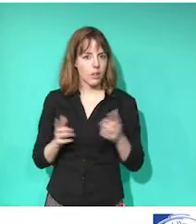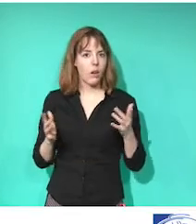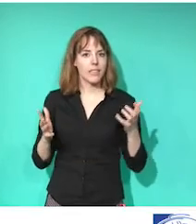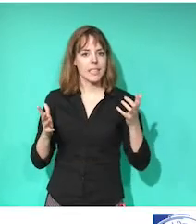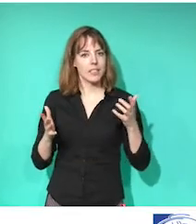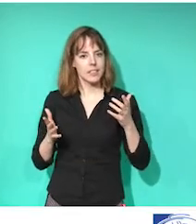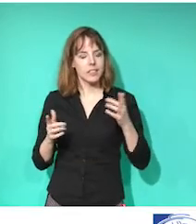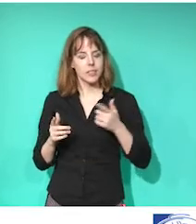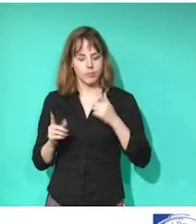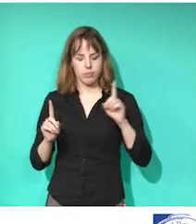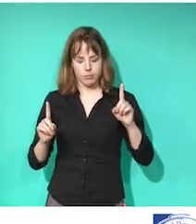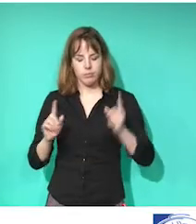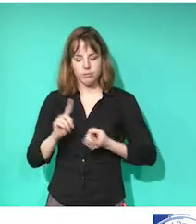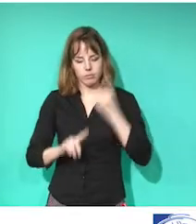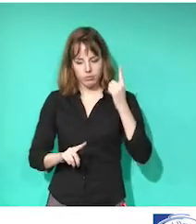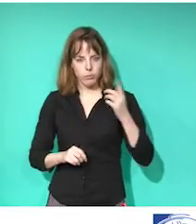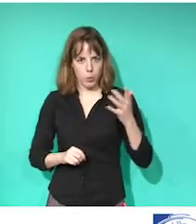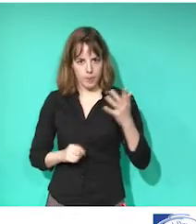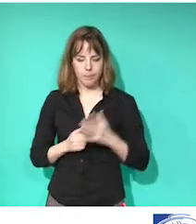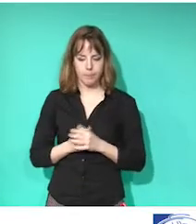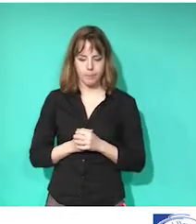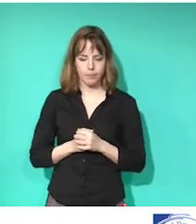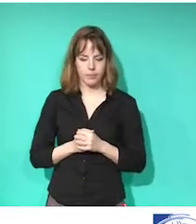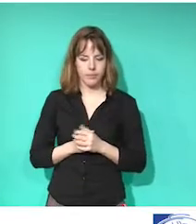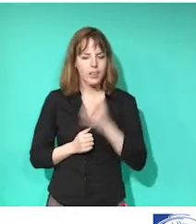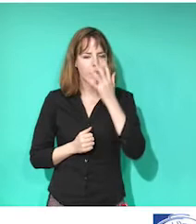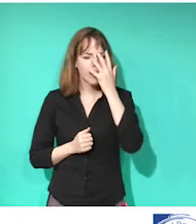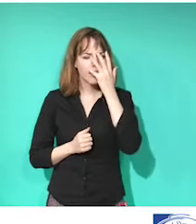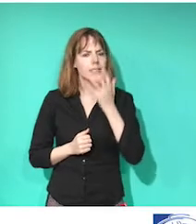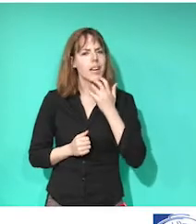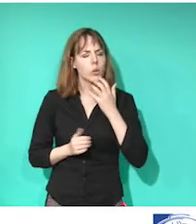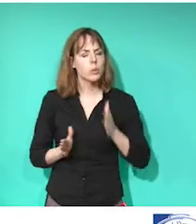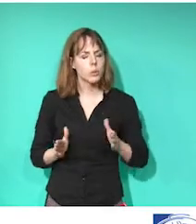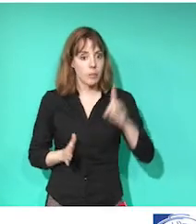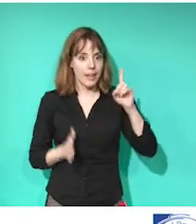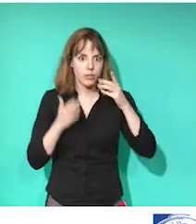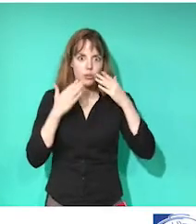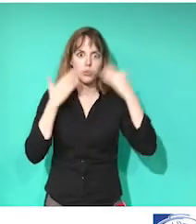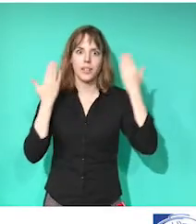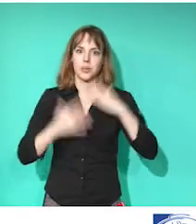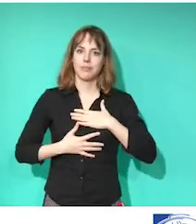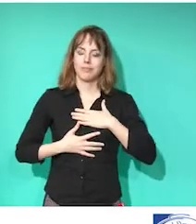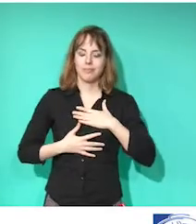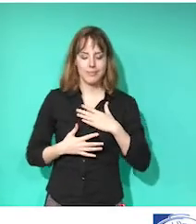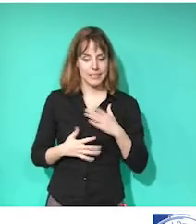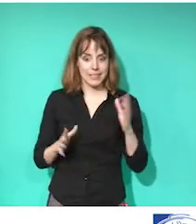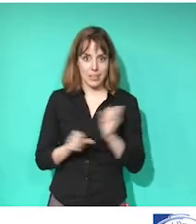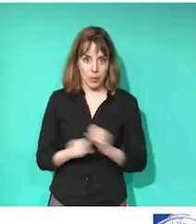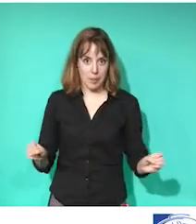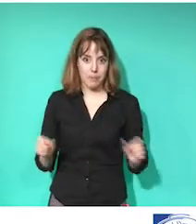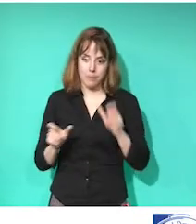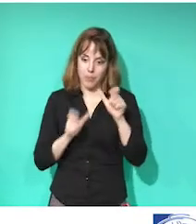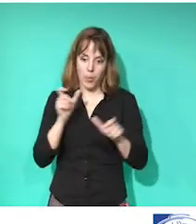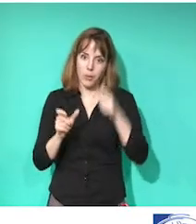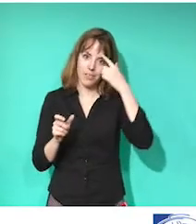aussi souligner, c'est que c'était sérieux, mais c'était joyeux. Et on a une formidable invention langagière. Alors, simplement